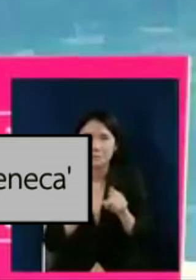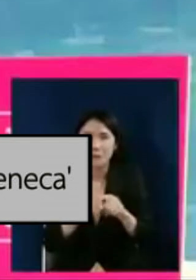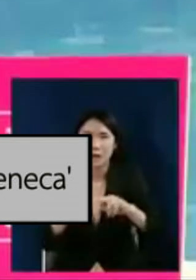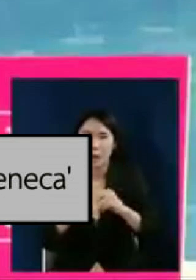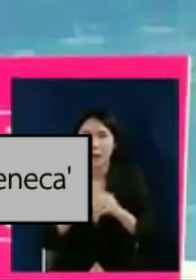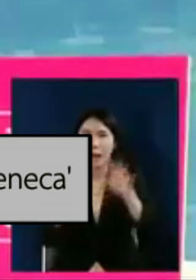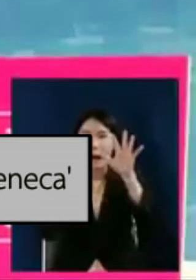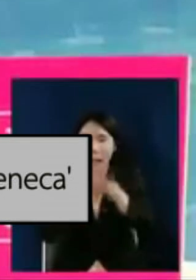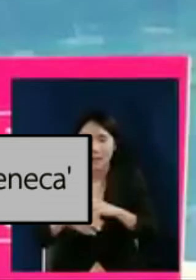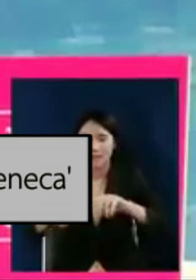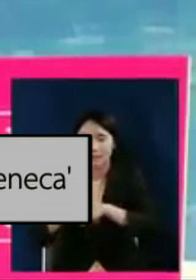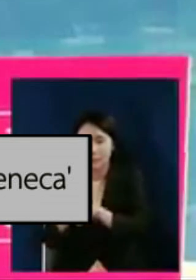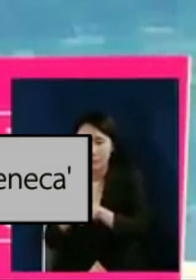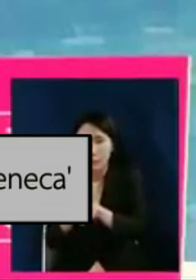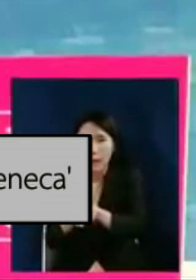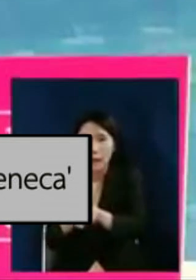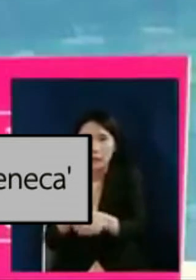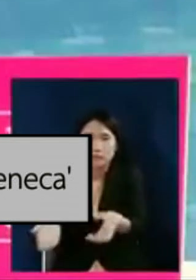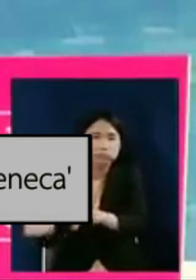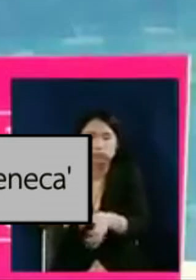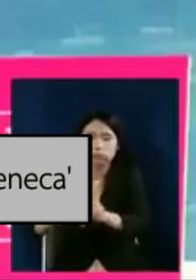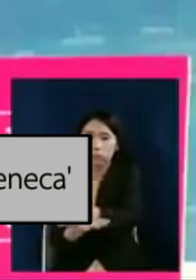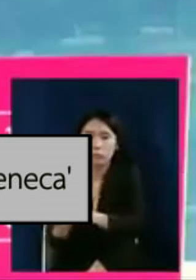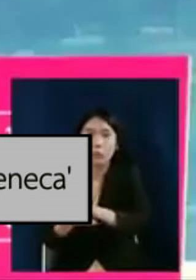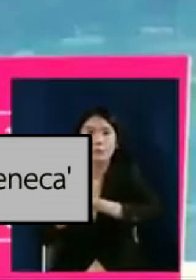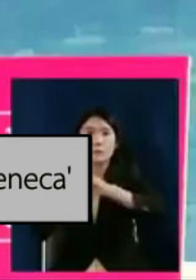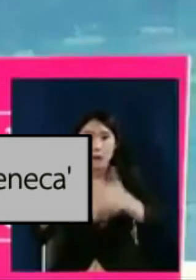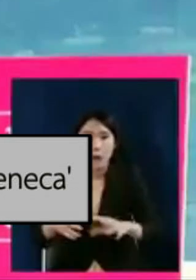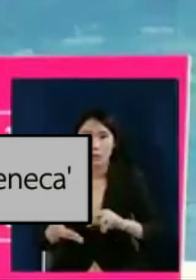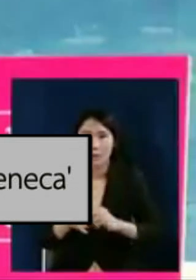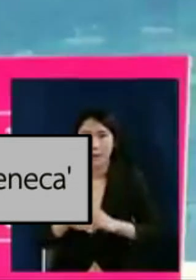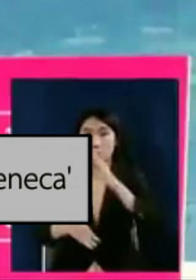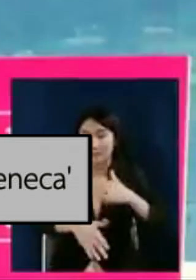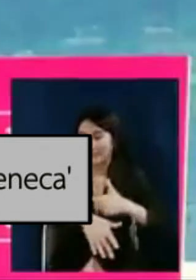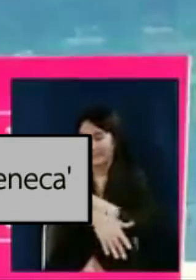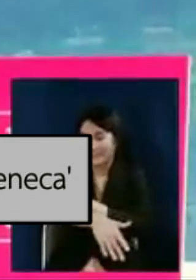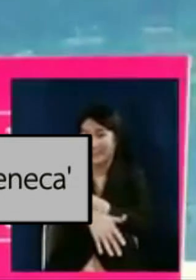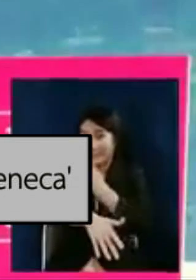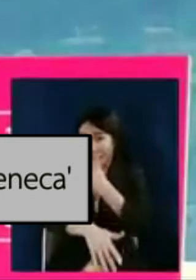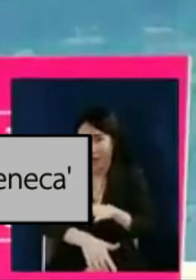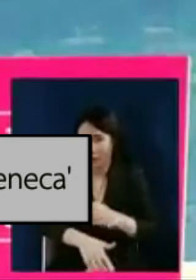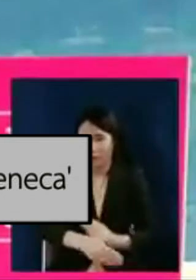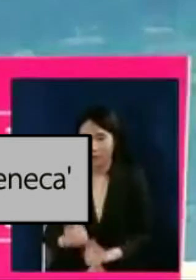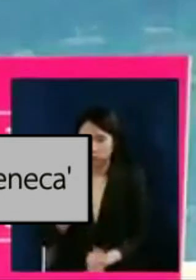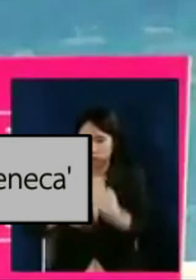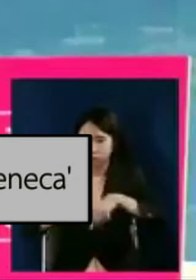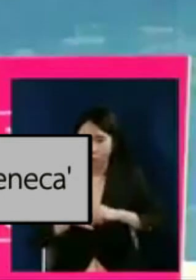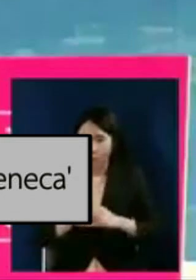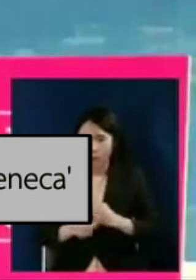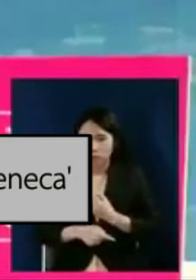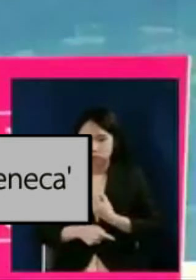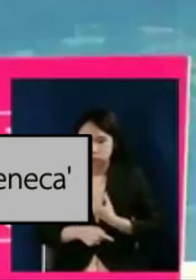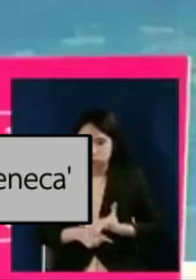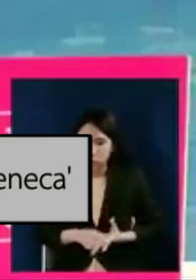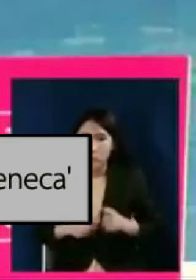เป็นไวรัสที่ถูกทำหมันนะครับก็คือไวรัสเสียบมันเข้าไปในร่างกายเรามันเพิ่มจำนวนไม่ได้ออก